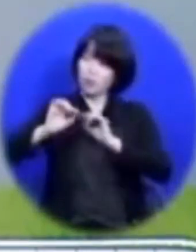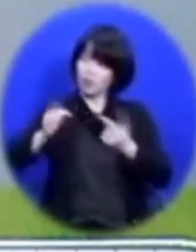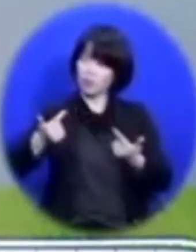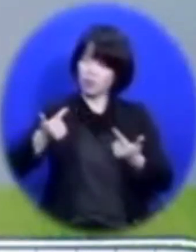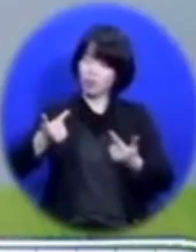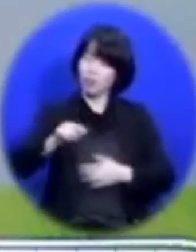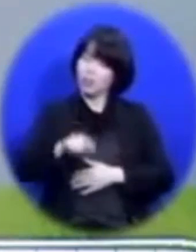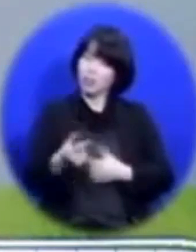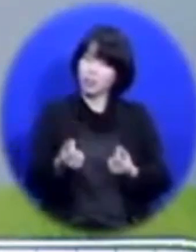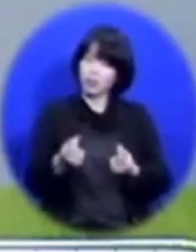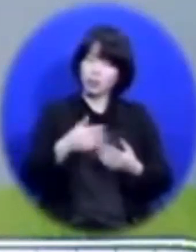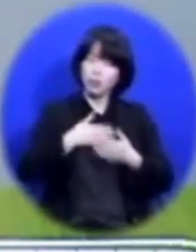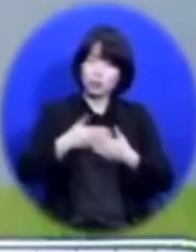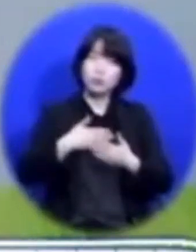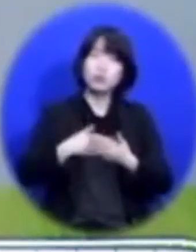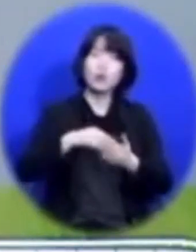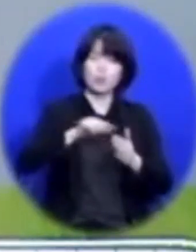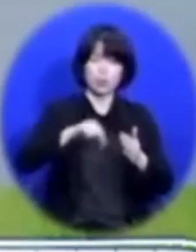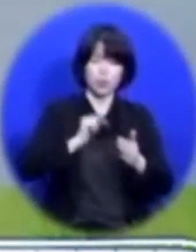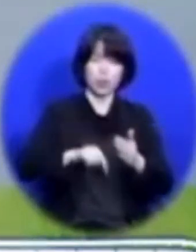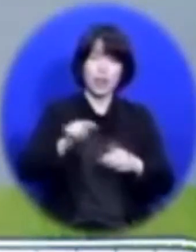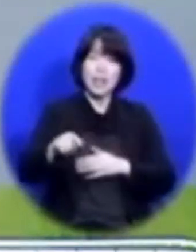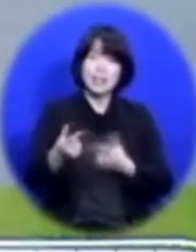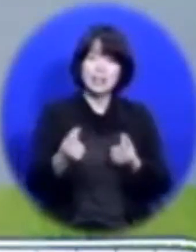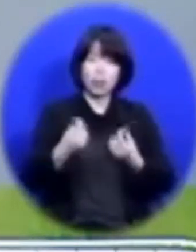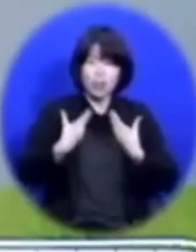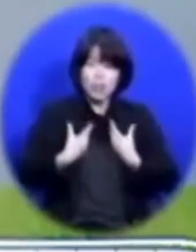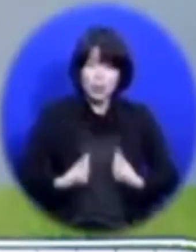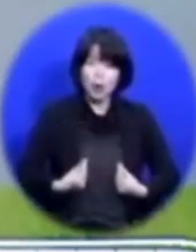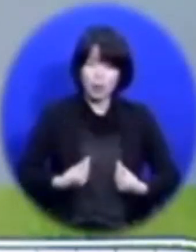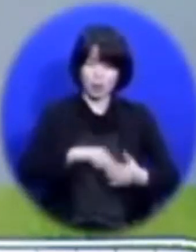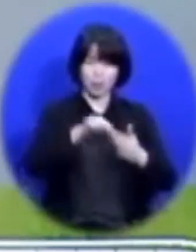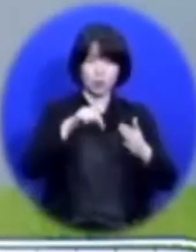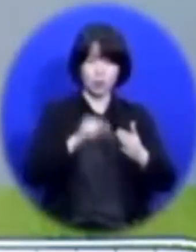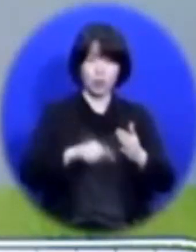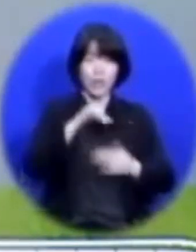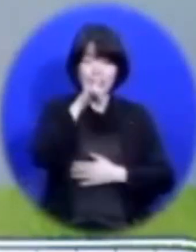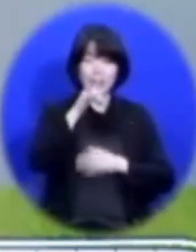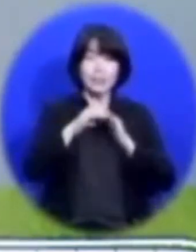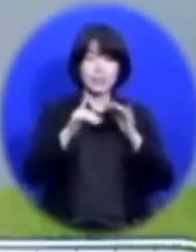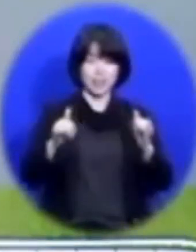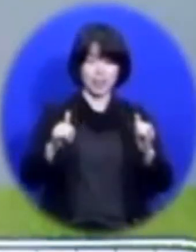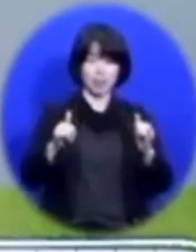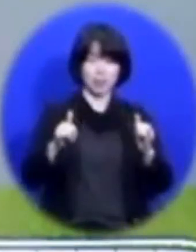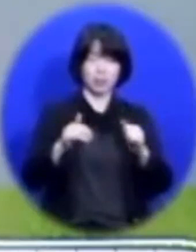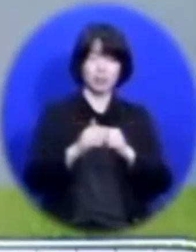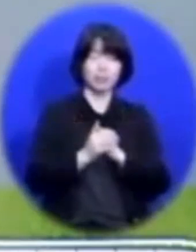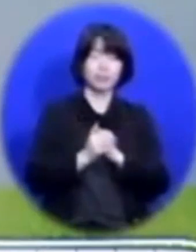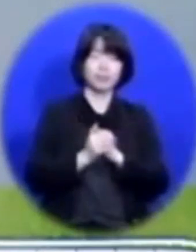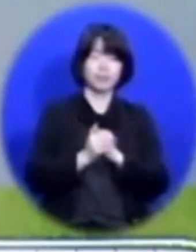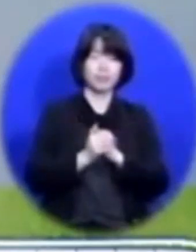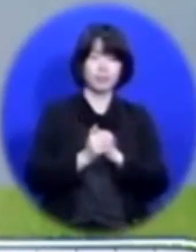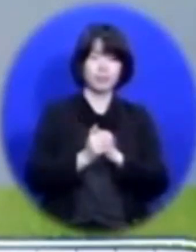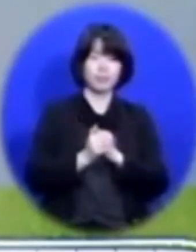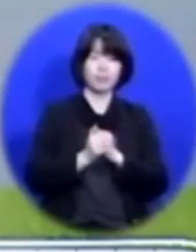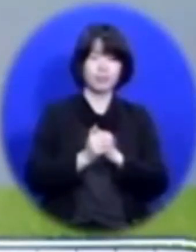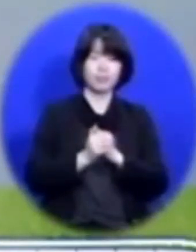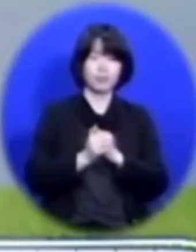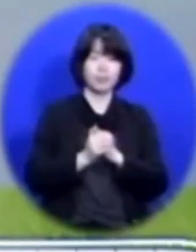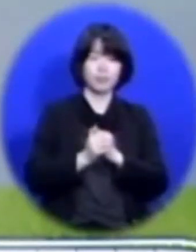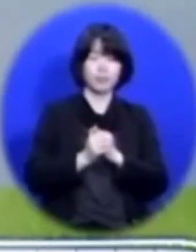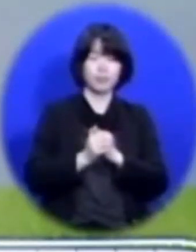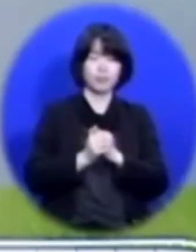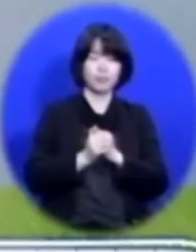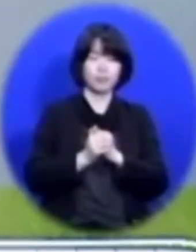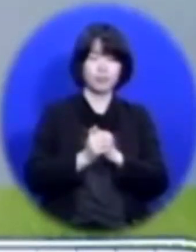과 절망에빠져"하나님이나를버리셨는가 ?"라고자문하는여러분에게는이시편을열